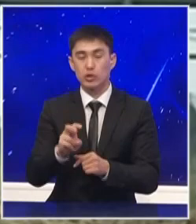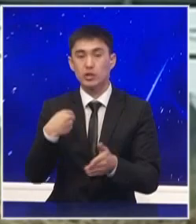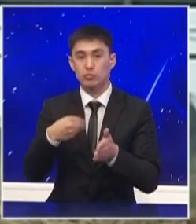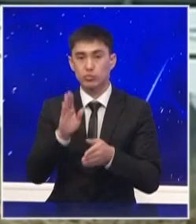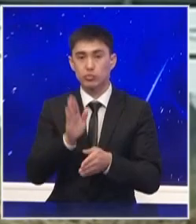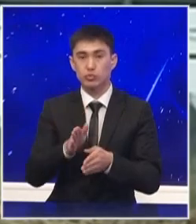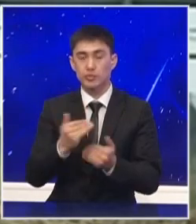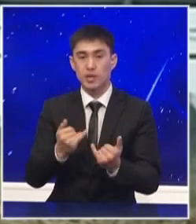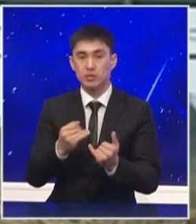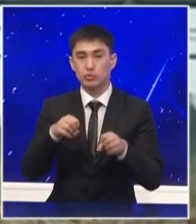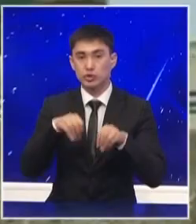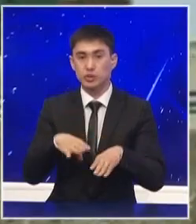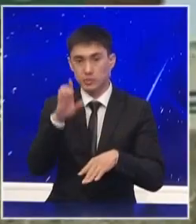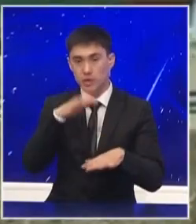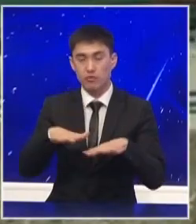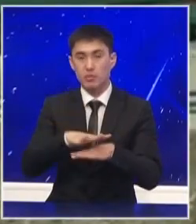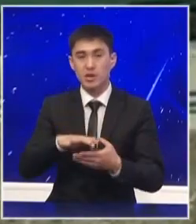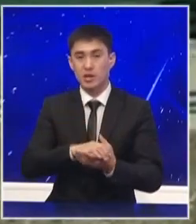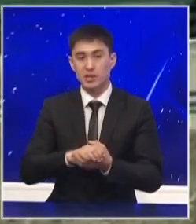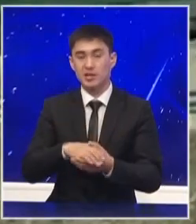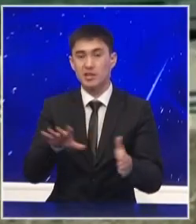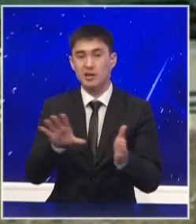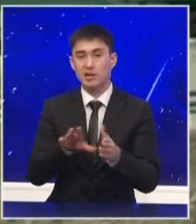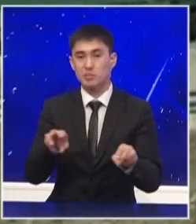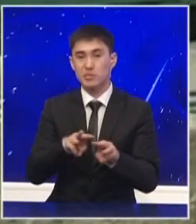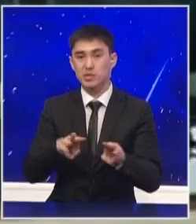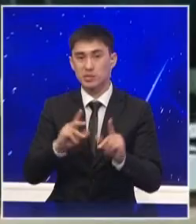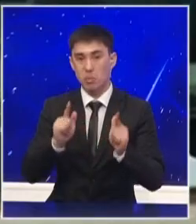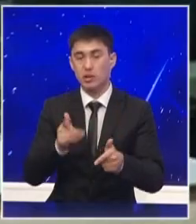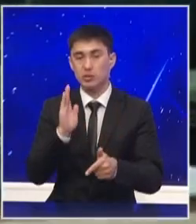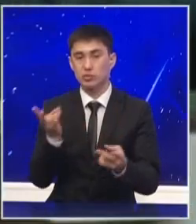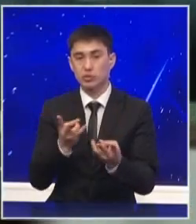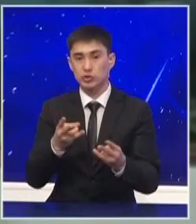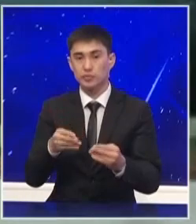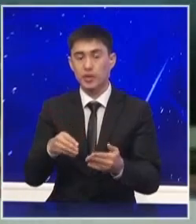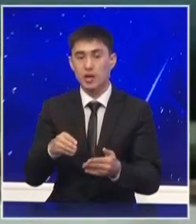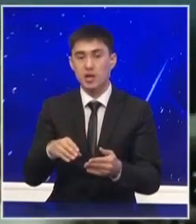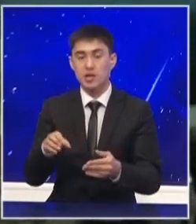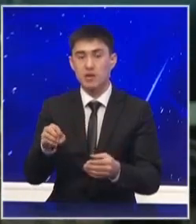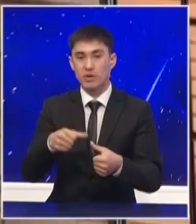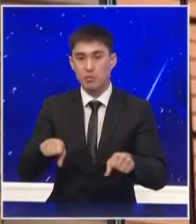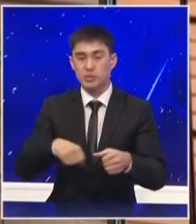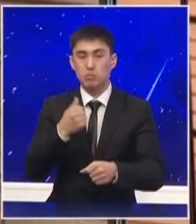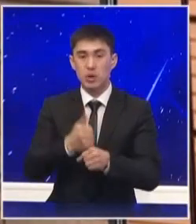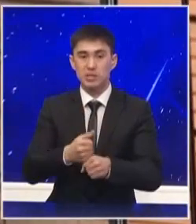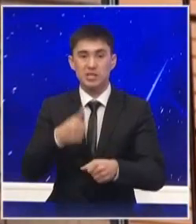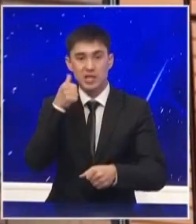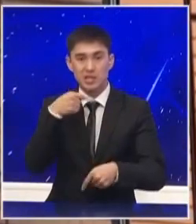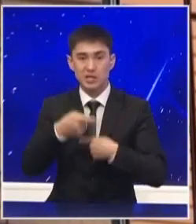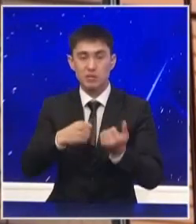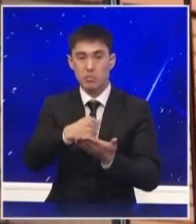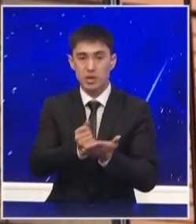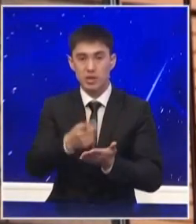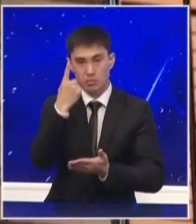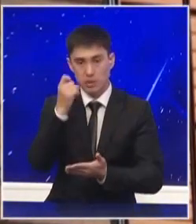Бүгін бұл шешімді Еуроодақ елдерінің энергетика министрлері кеңесі мақұлдауы тиіс. Еурокомиссия басшысы шекті меже ертеңге дейін